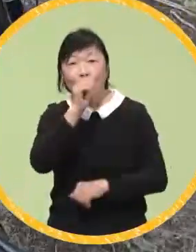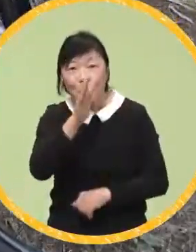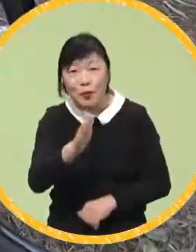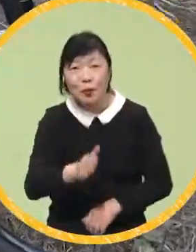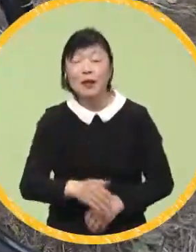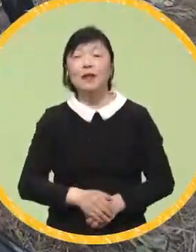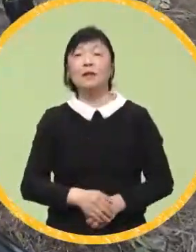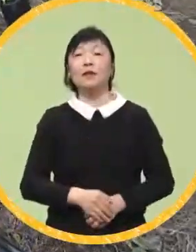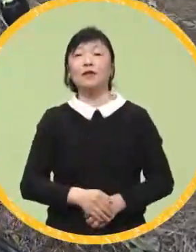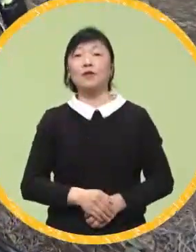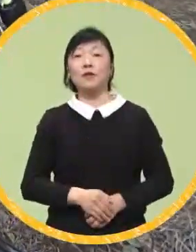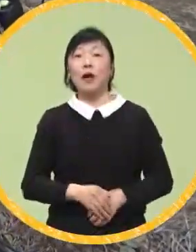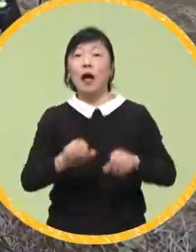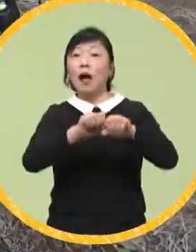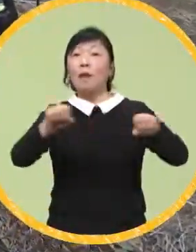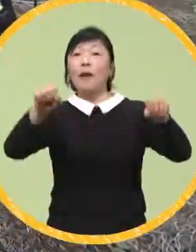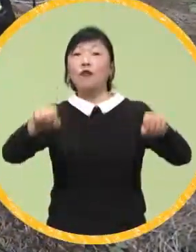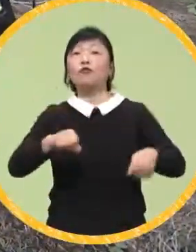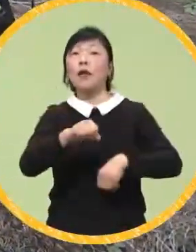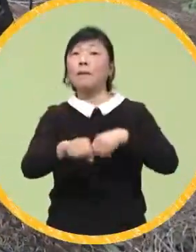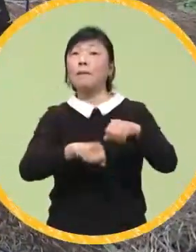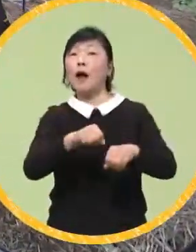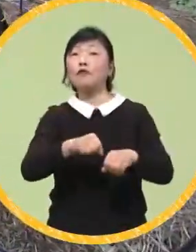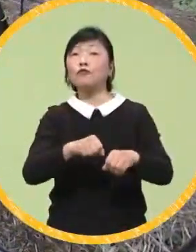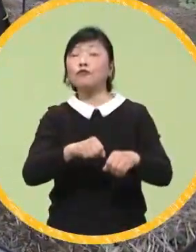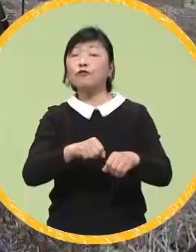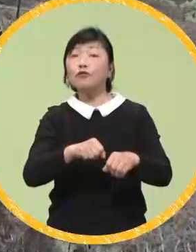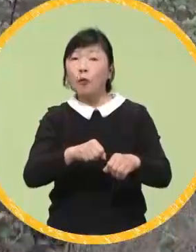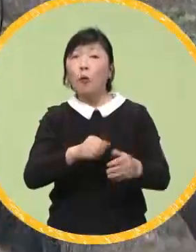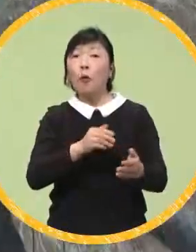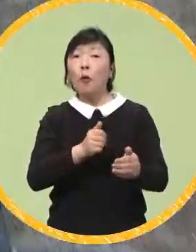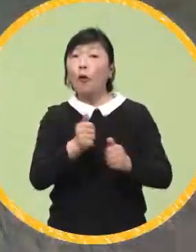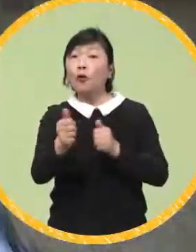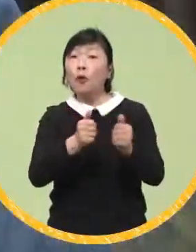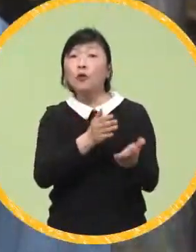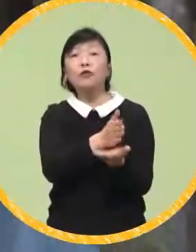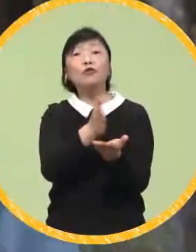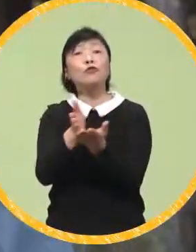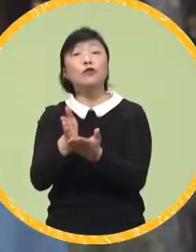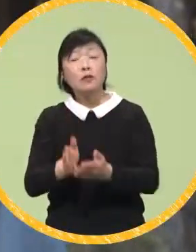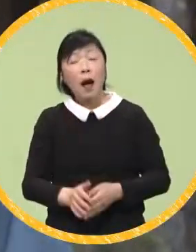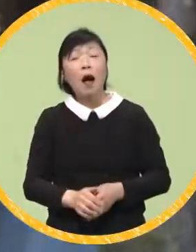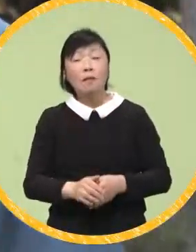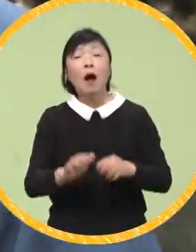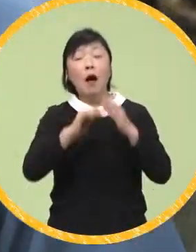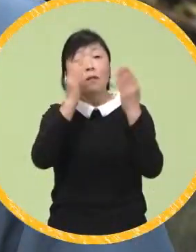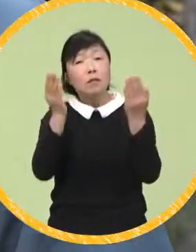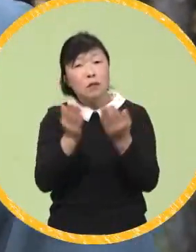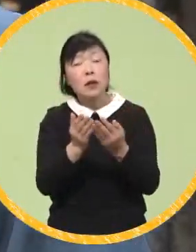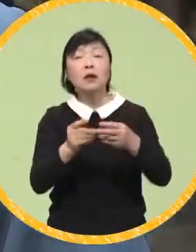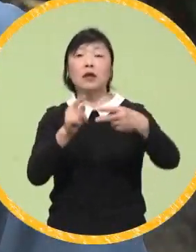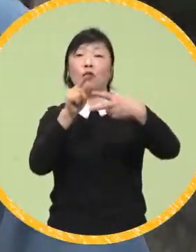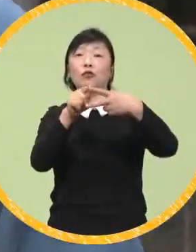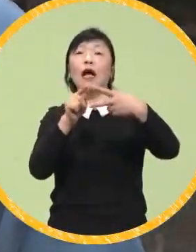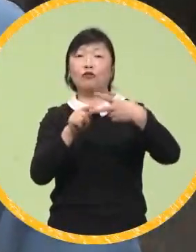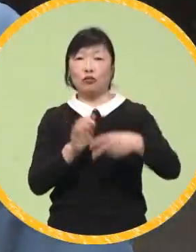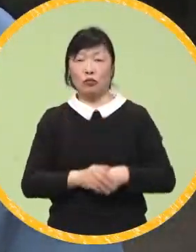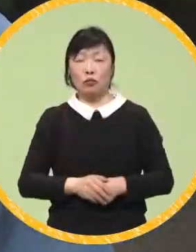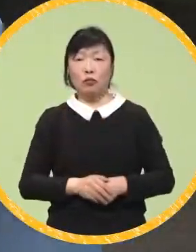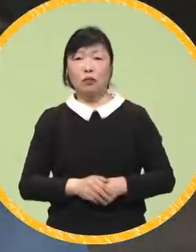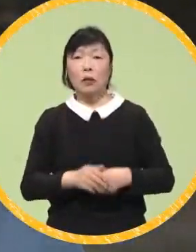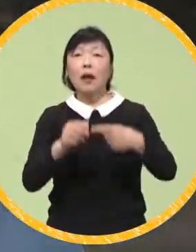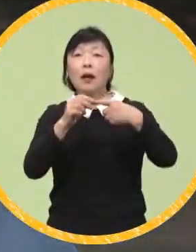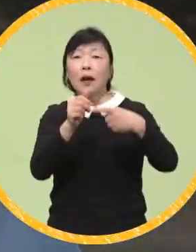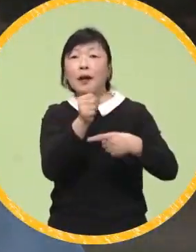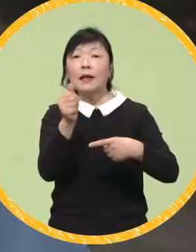ましたよねまあ満点バイクの競技の種類って結構あるんですかはいえーと主にだいたい2つに分かれてるんですけれどもまず一つ目が